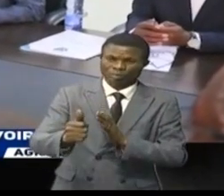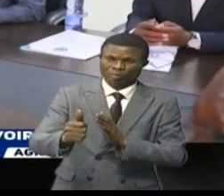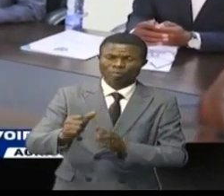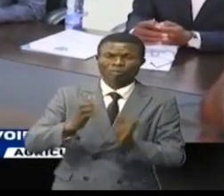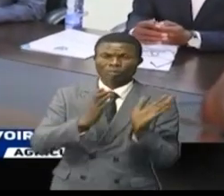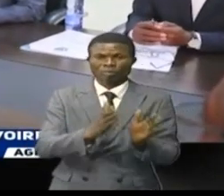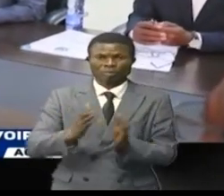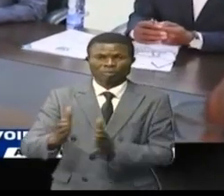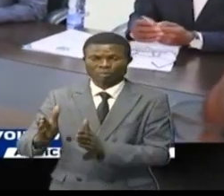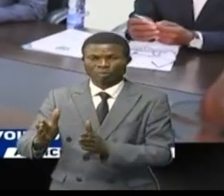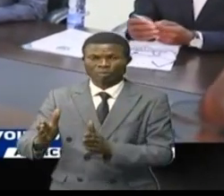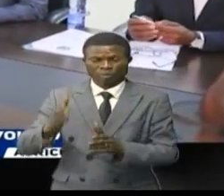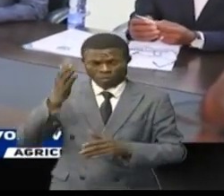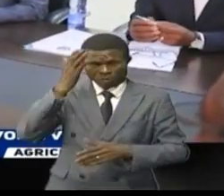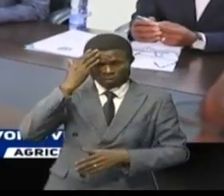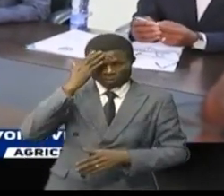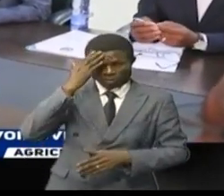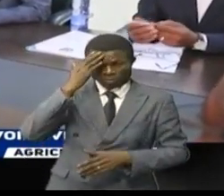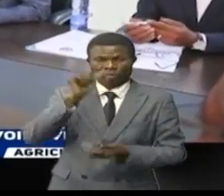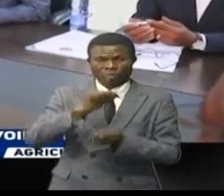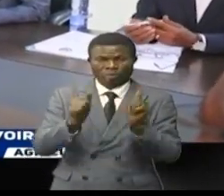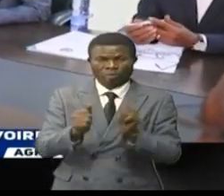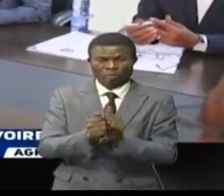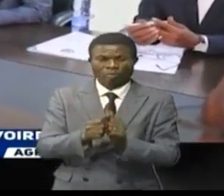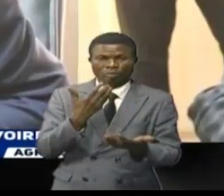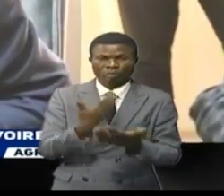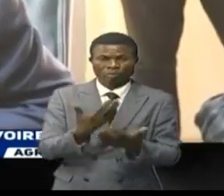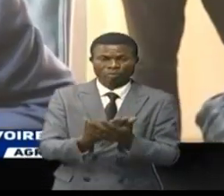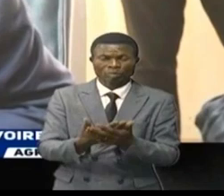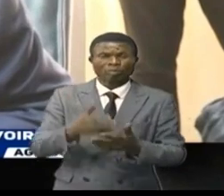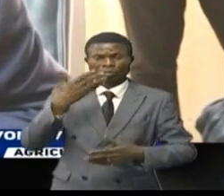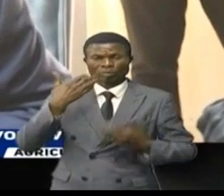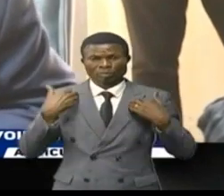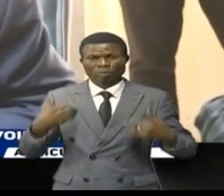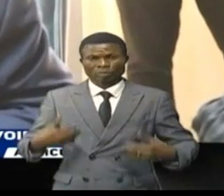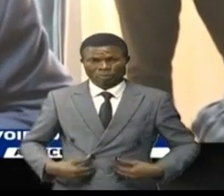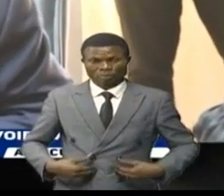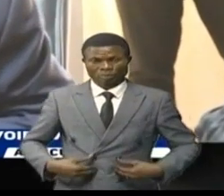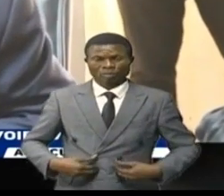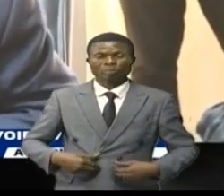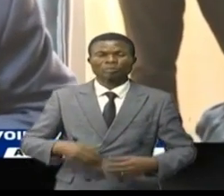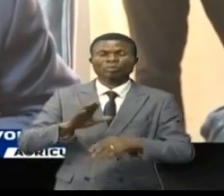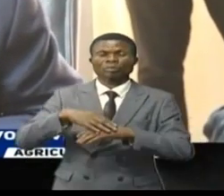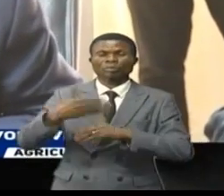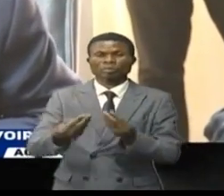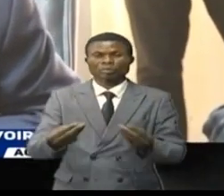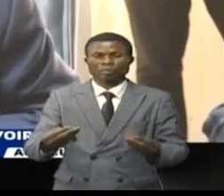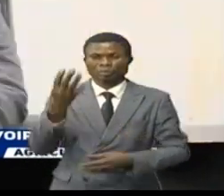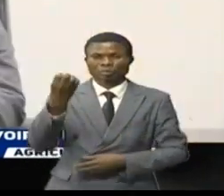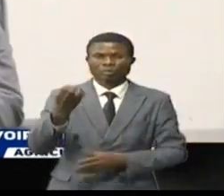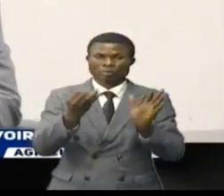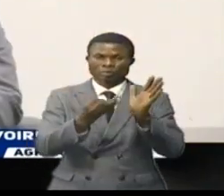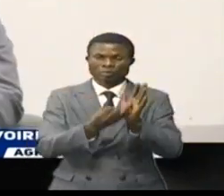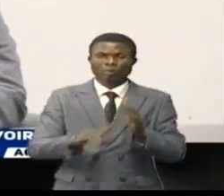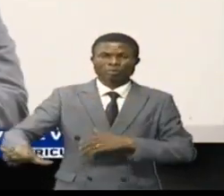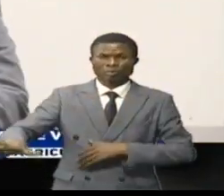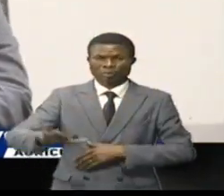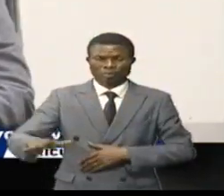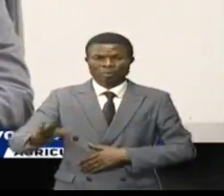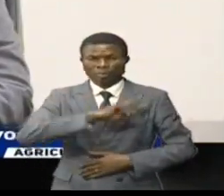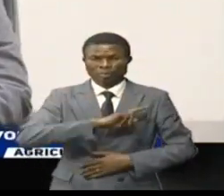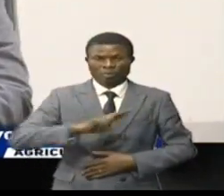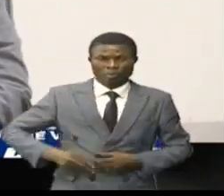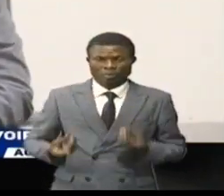préparer, à détecter les situations d'urgence sanitaire et à y riposter. Parmi les 47 pays figure la